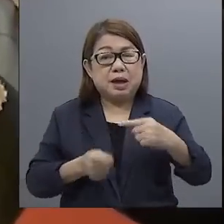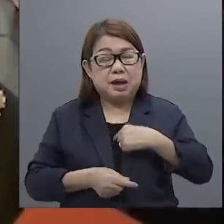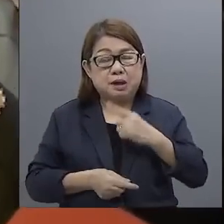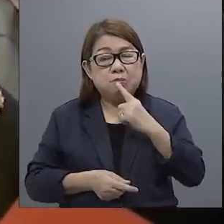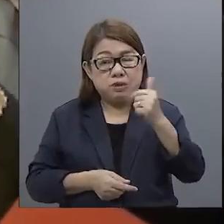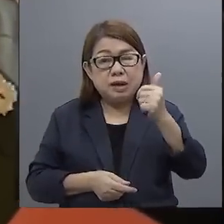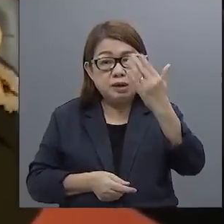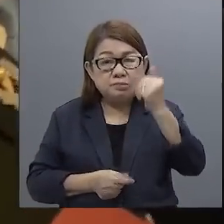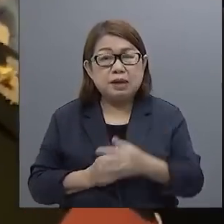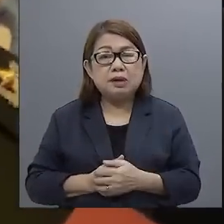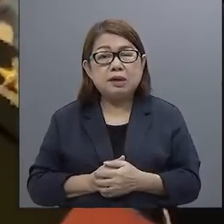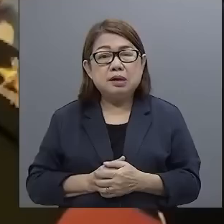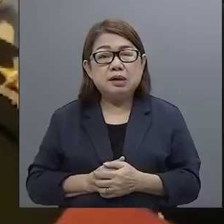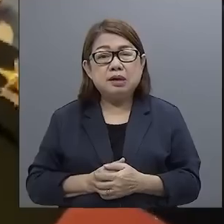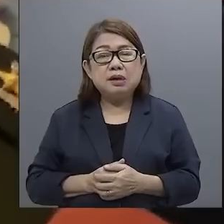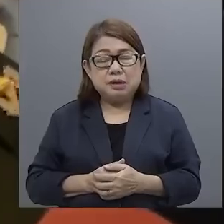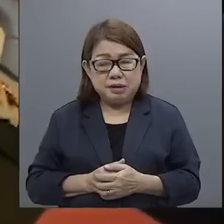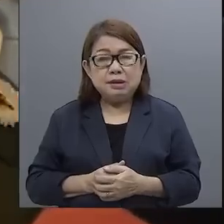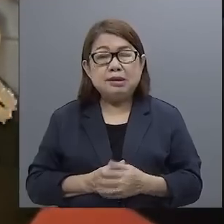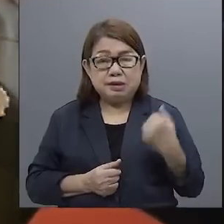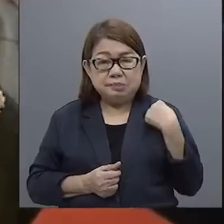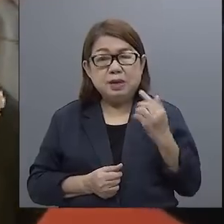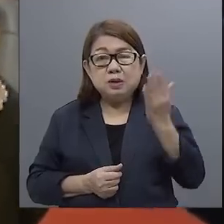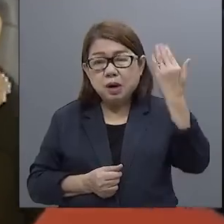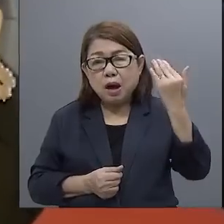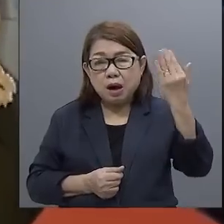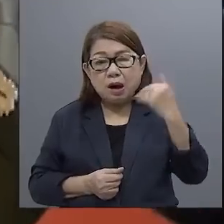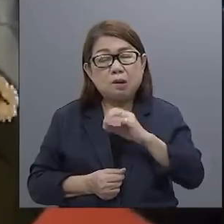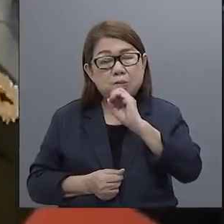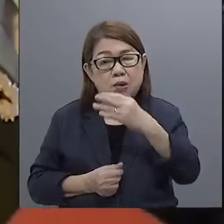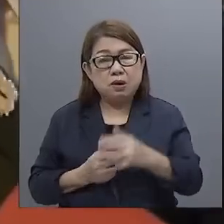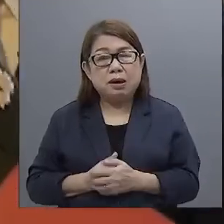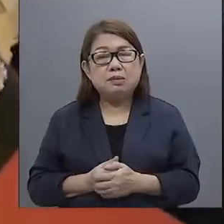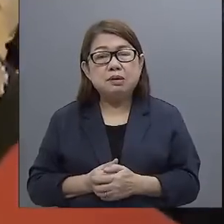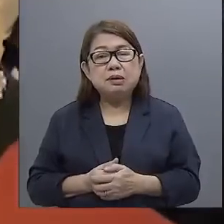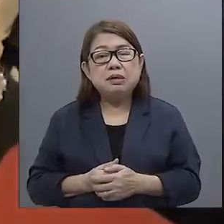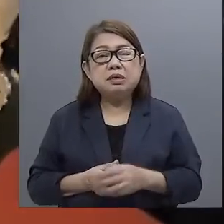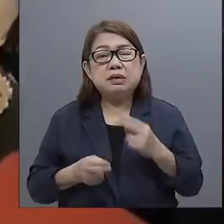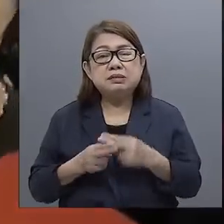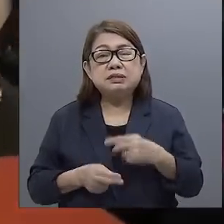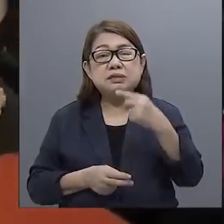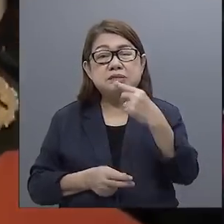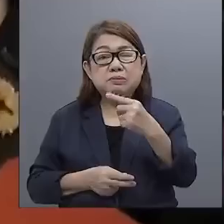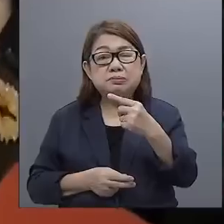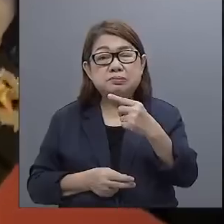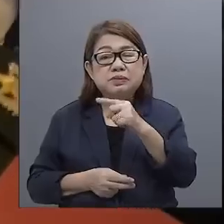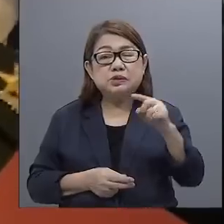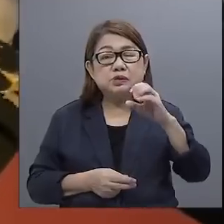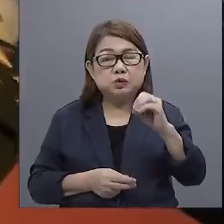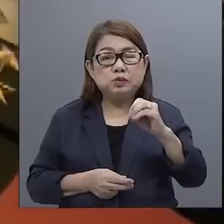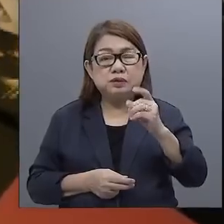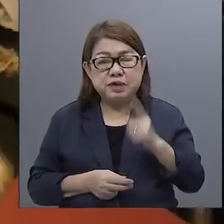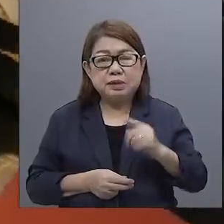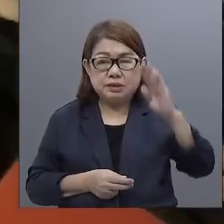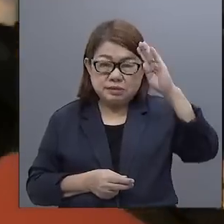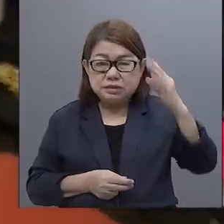ได้ก็คือในเรื่องของสิ่งที่เกิดขึ้นในอดีตที่ผมบอกไปว่าติดลบเป็นศูนย์นี่นะผมยืนยันเรื่องนั้นแน่นอนสำ